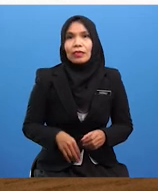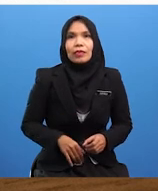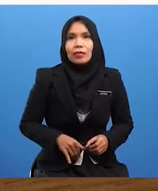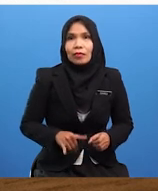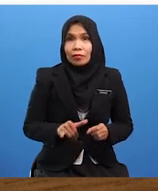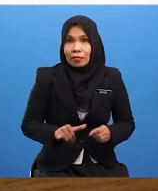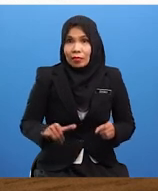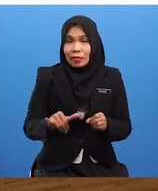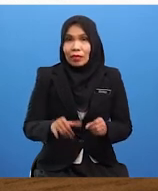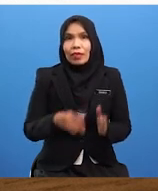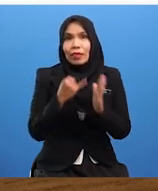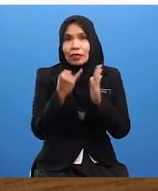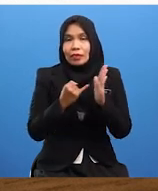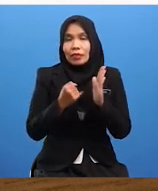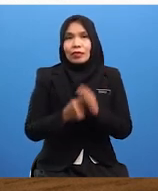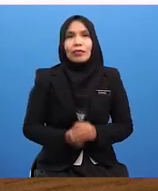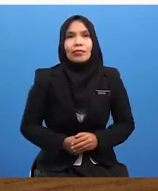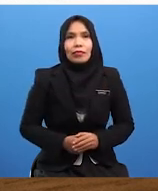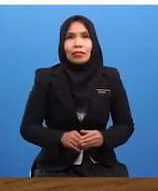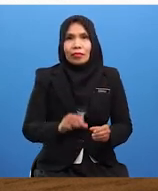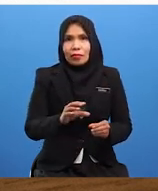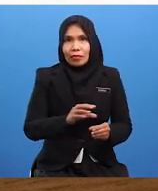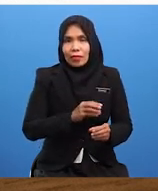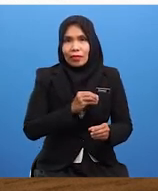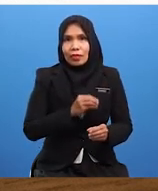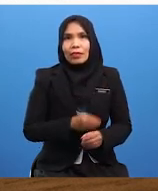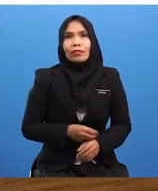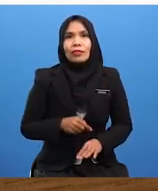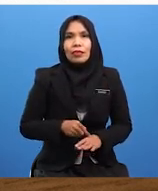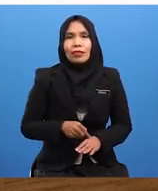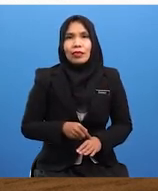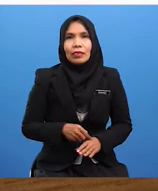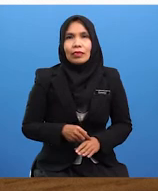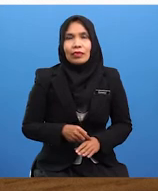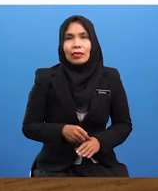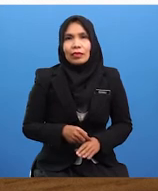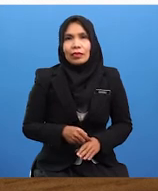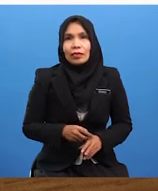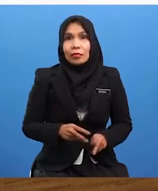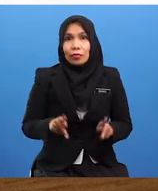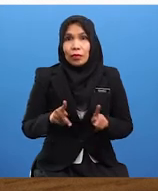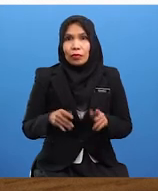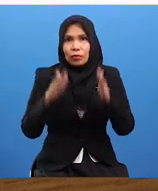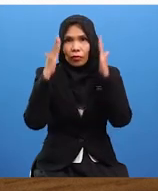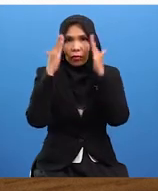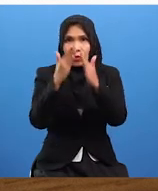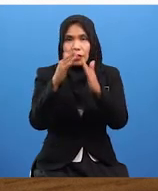ini memerlukan fokus yang tinggi untuk menghasilkannya.